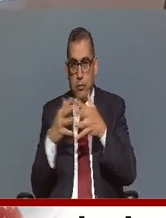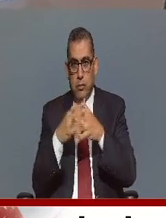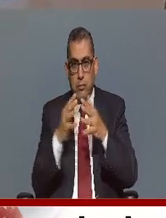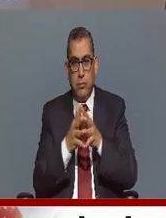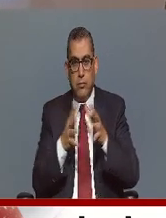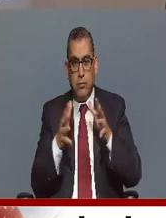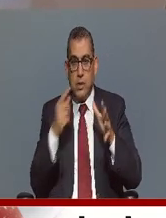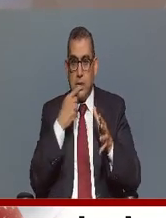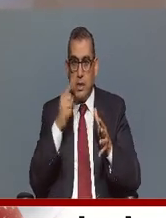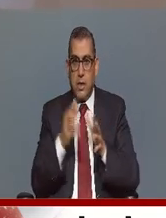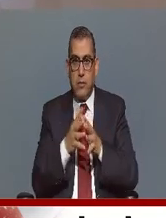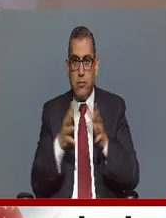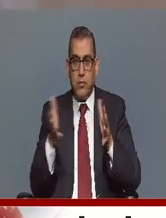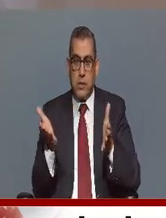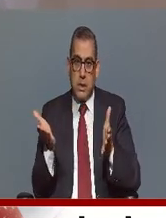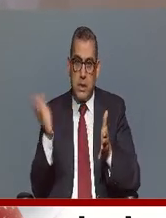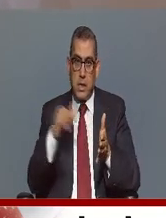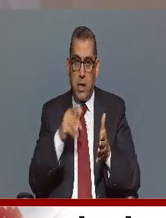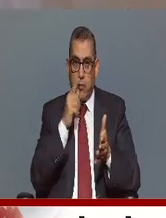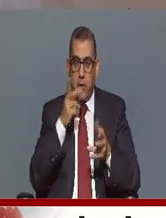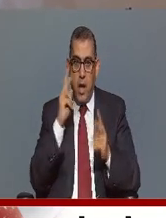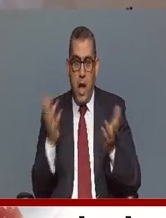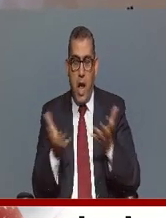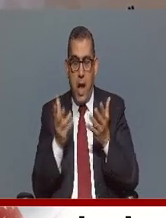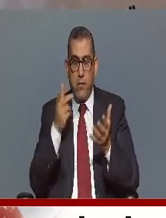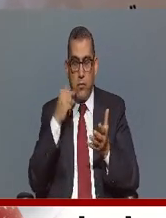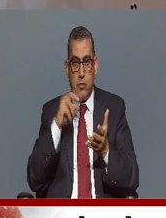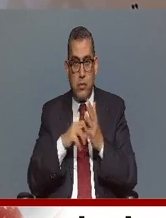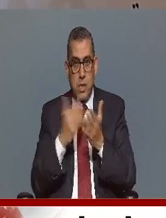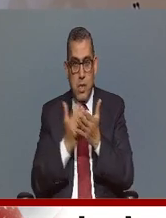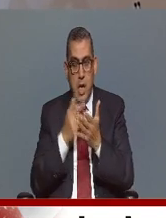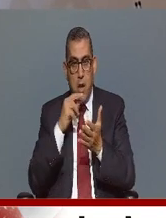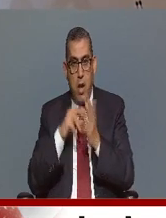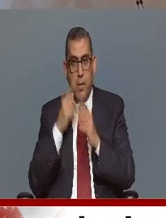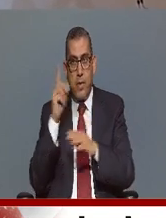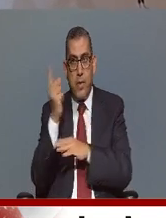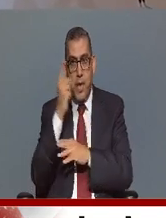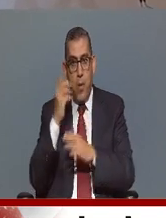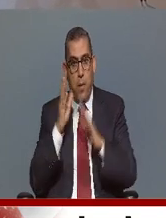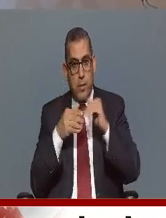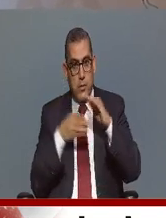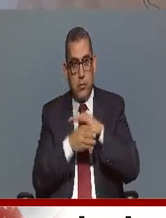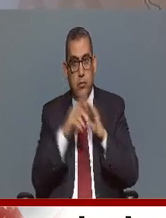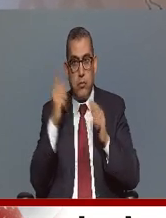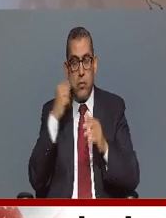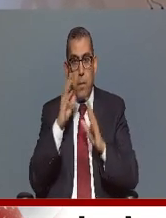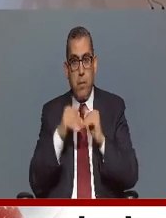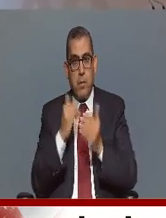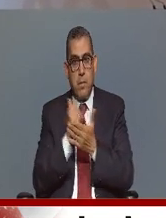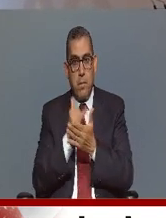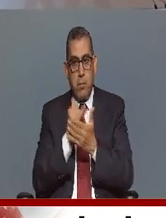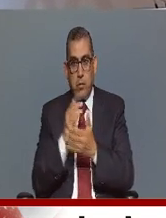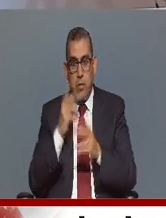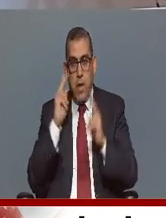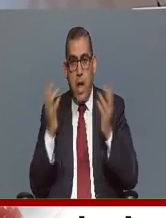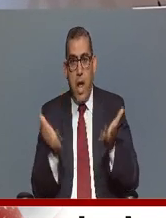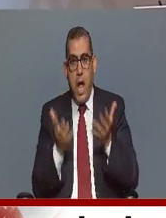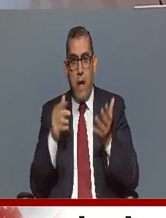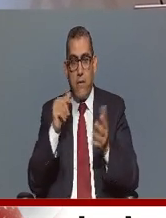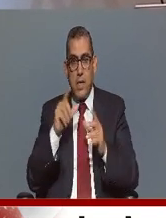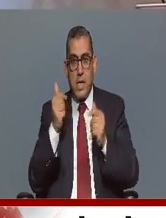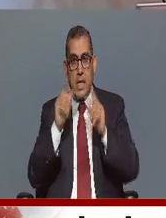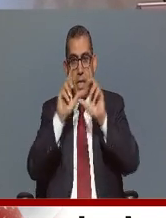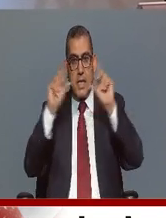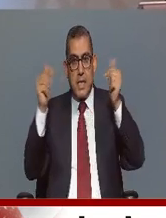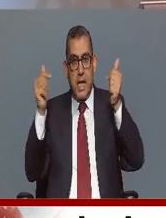عام ما بين المهرجانات القومية والمهرجانات الدولية التي تقيمها مصر، زي مهرجان السينما